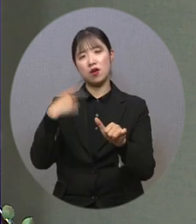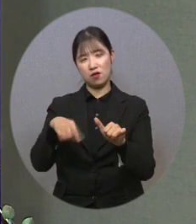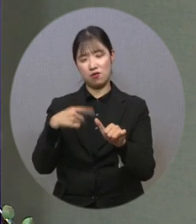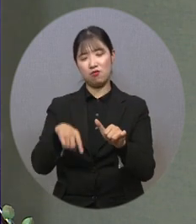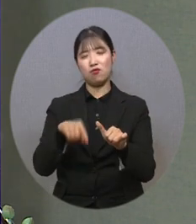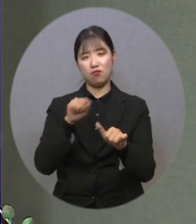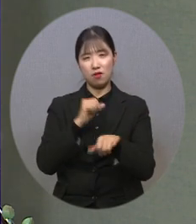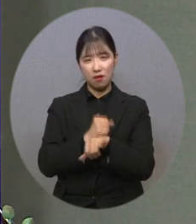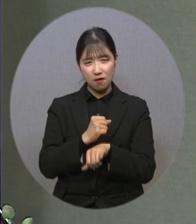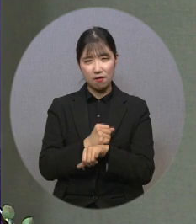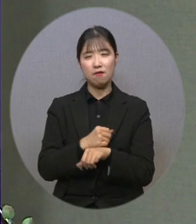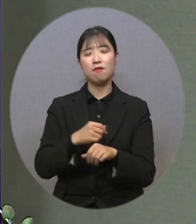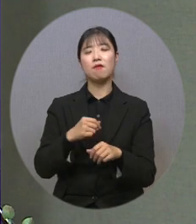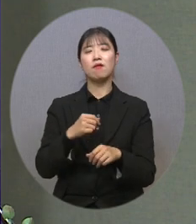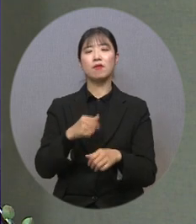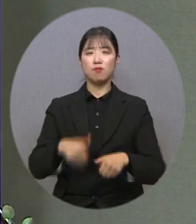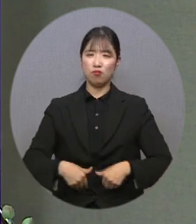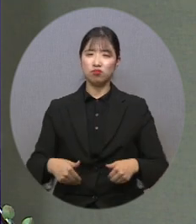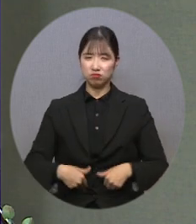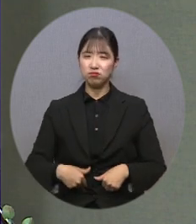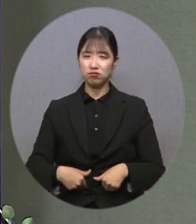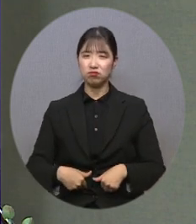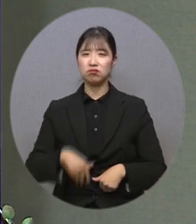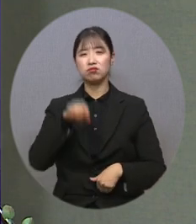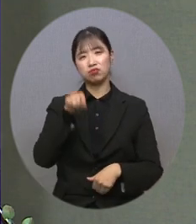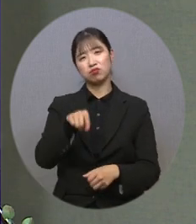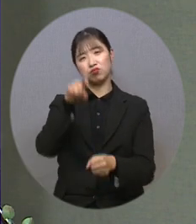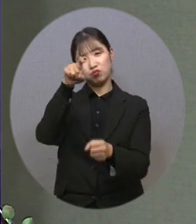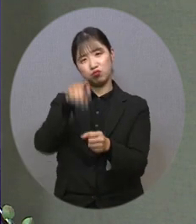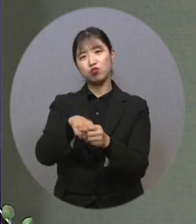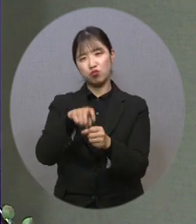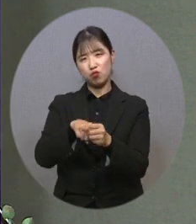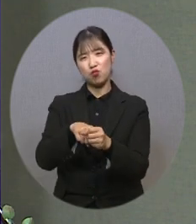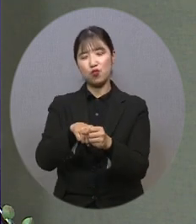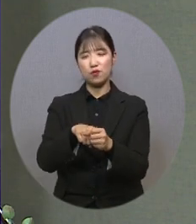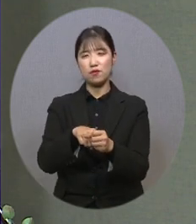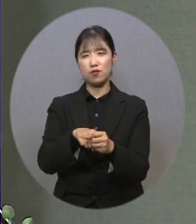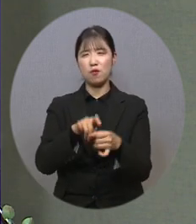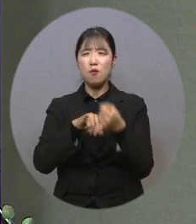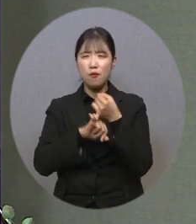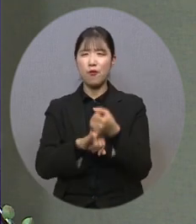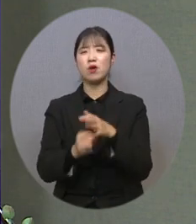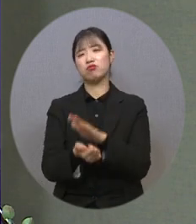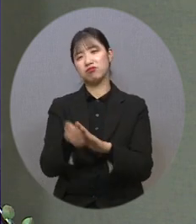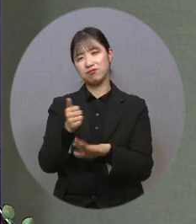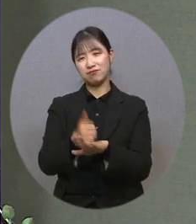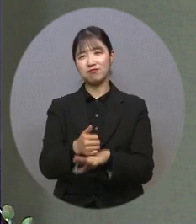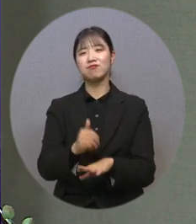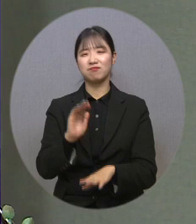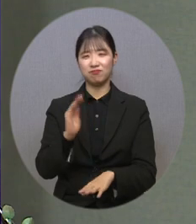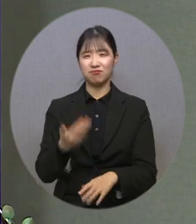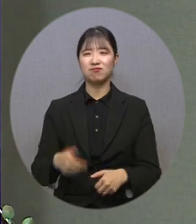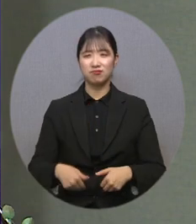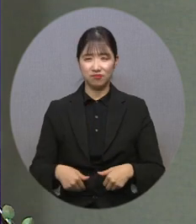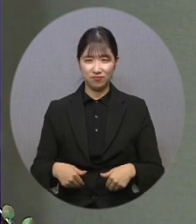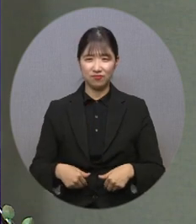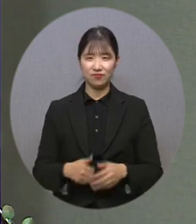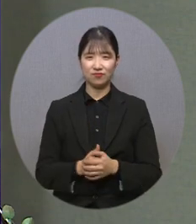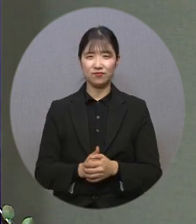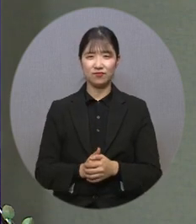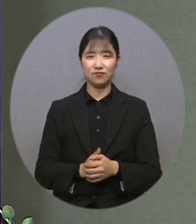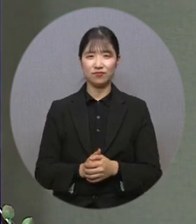제도를 주입시키고 네. 가르쳐야 한다라는 그런 그 목표가 네. 꼭 달성이 되셔야 하는데 네. 무슨